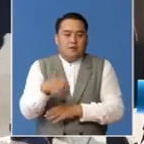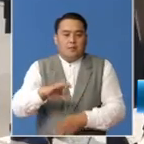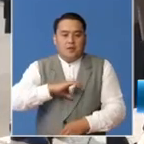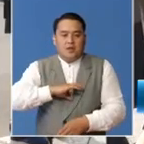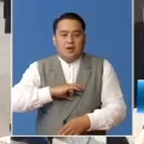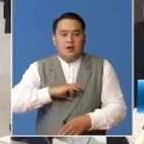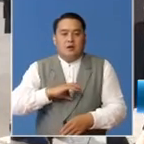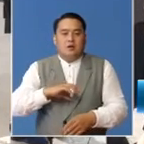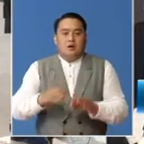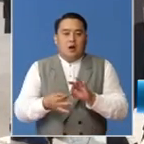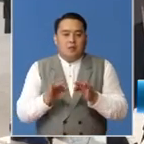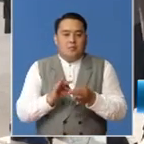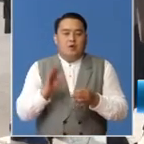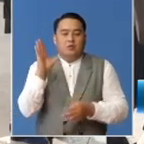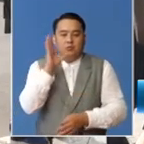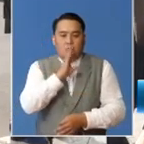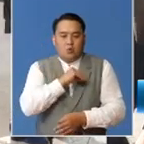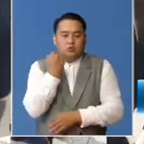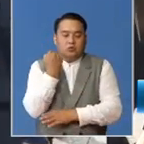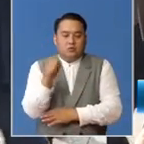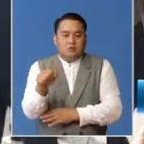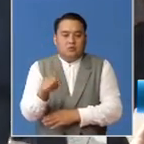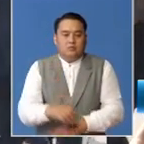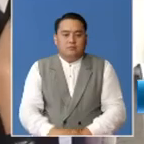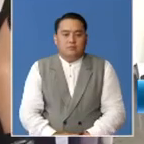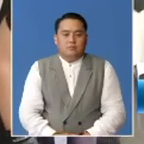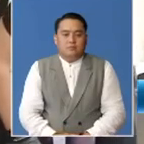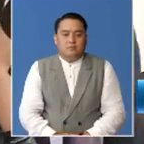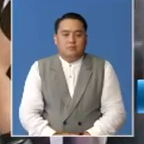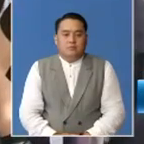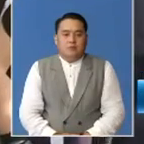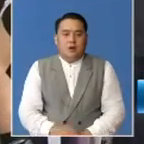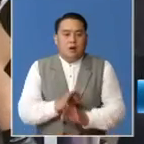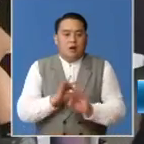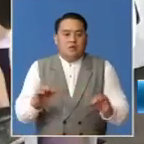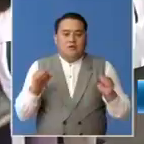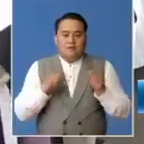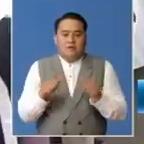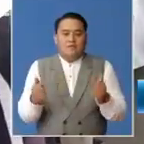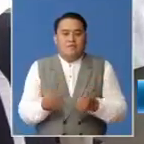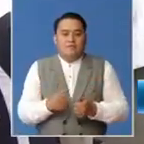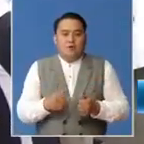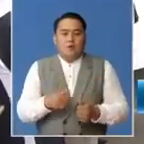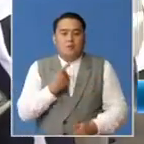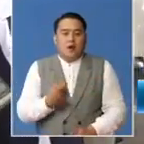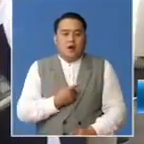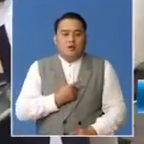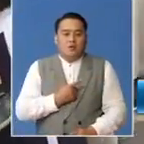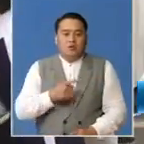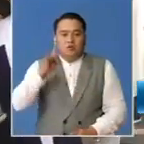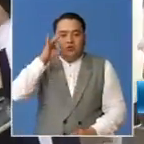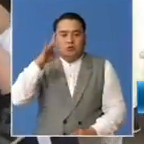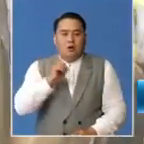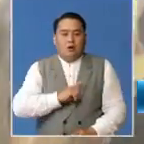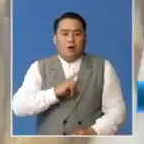медаль и на главных стартах четырехлетия – Олимпийских играх в Токио. Свою отличную физическую форму, тактическое мастерство, а также